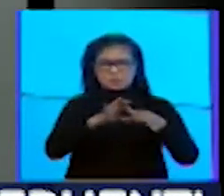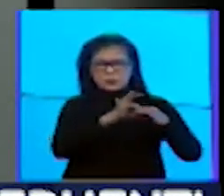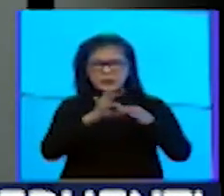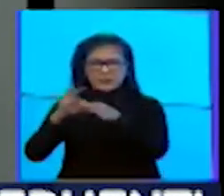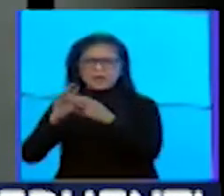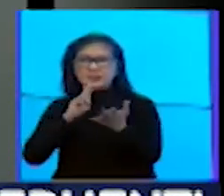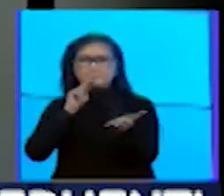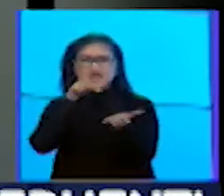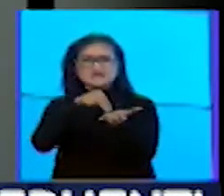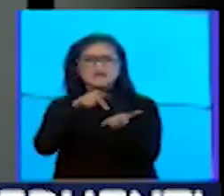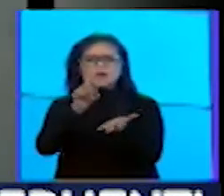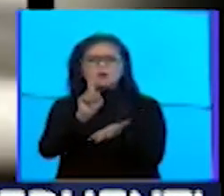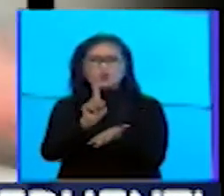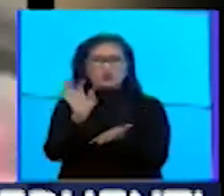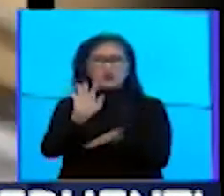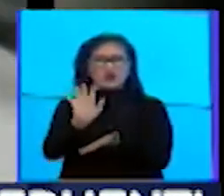pengemudi.